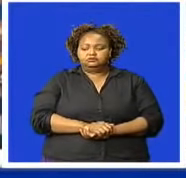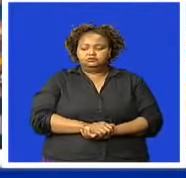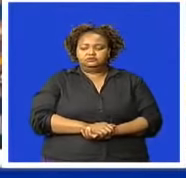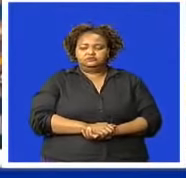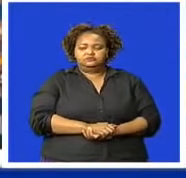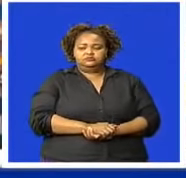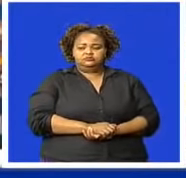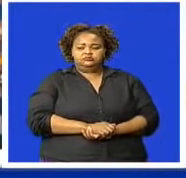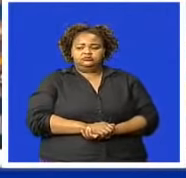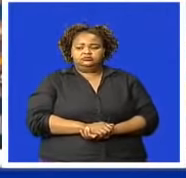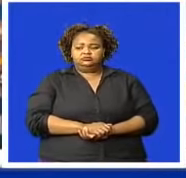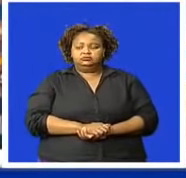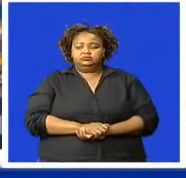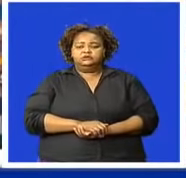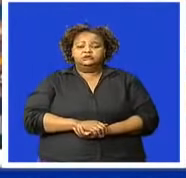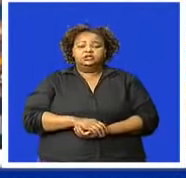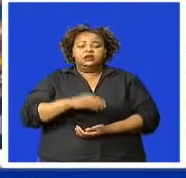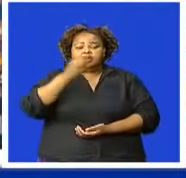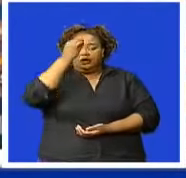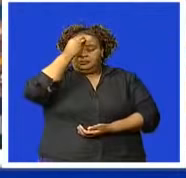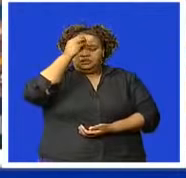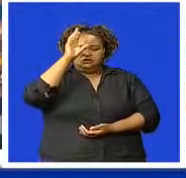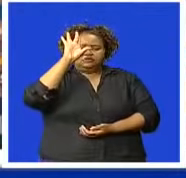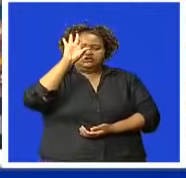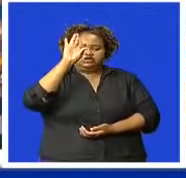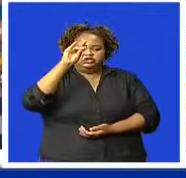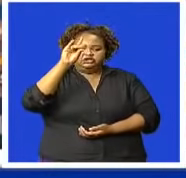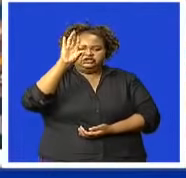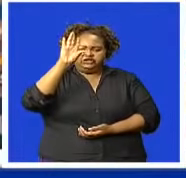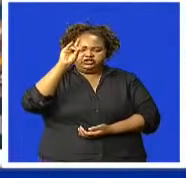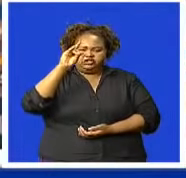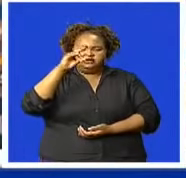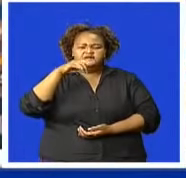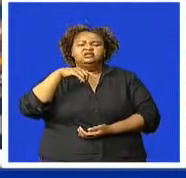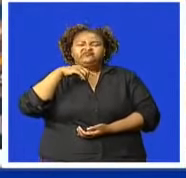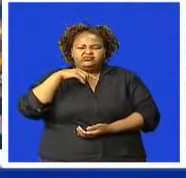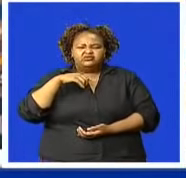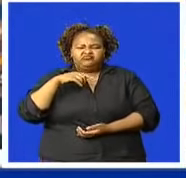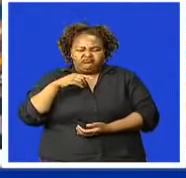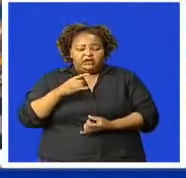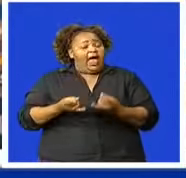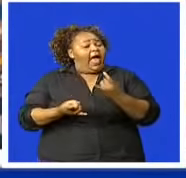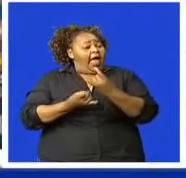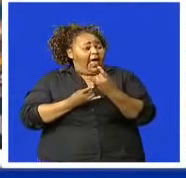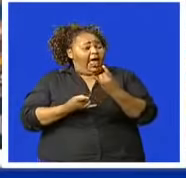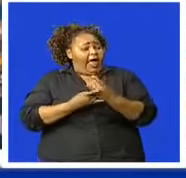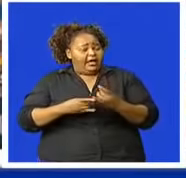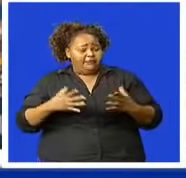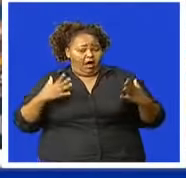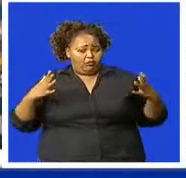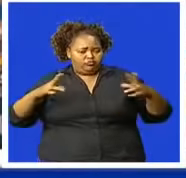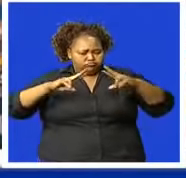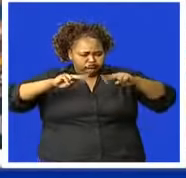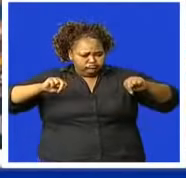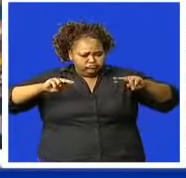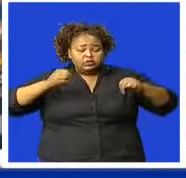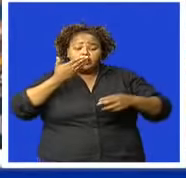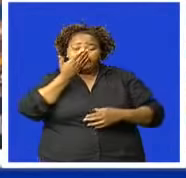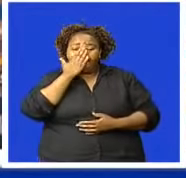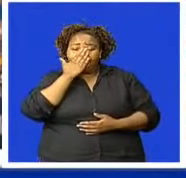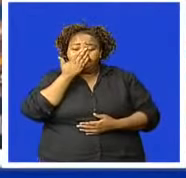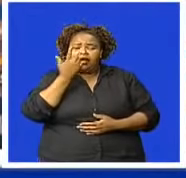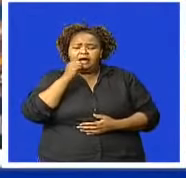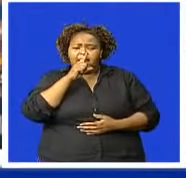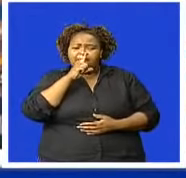Noma tinja temaphoyisa letilandzela lohala pheceleti yamasniffer dogs tilusito kakhulu kuphenyene bucala kodwa ke